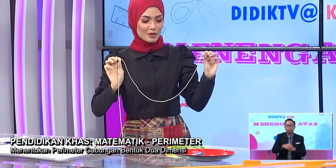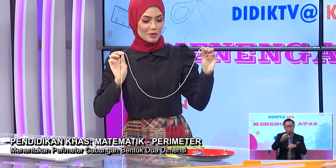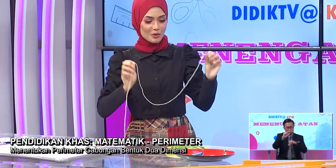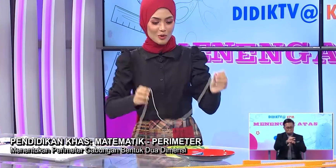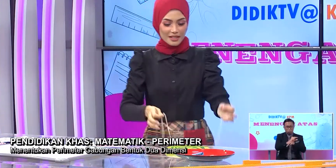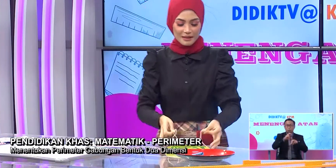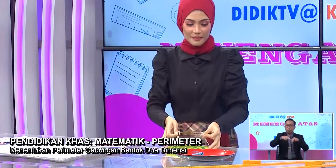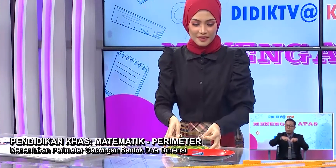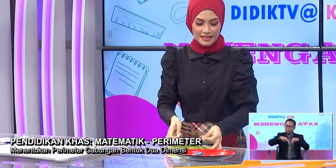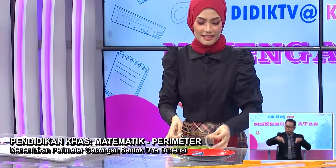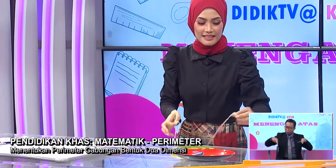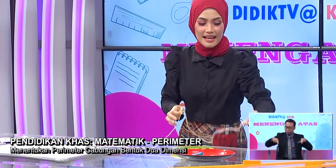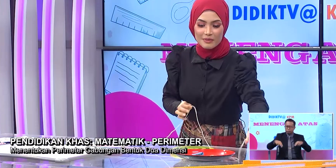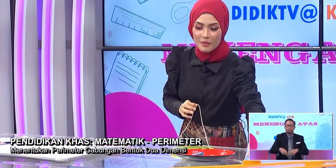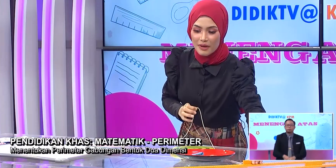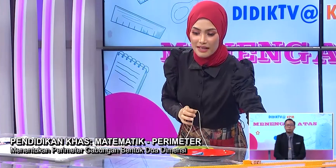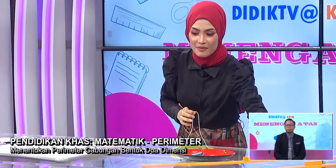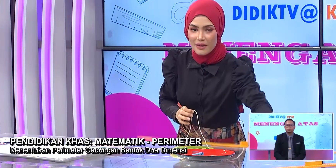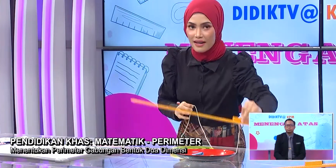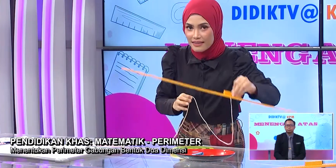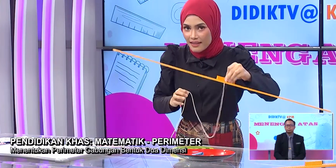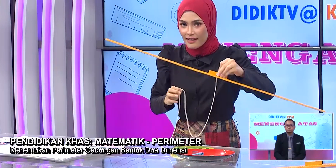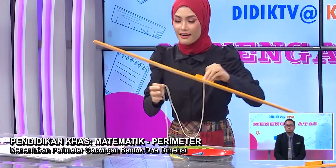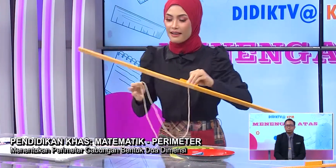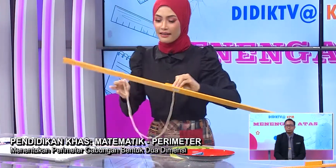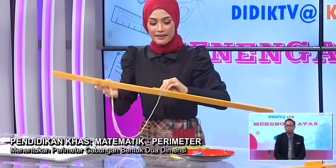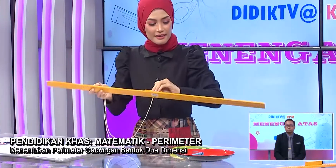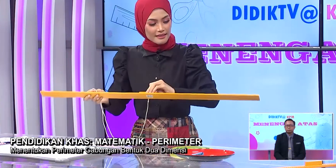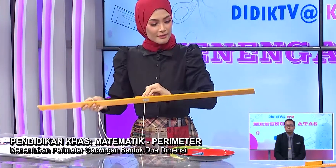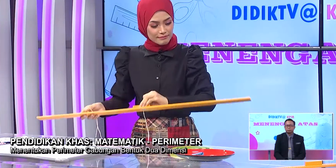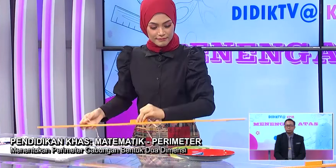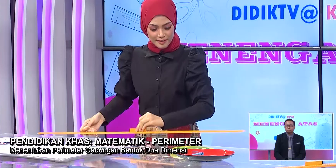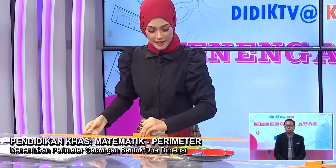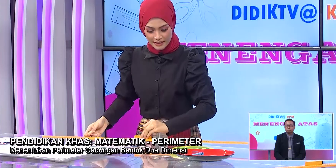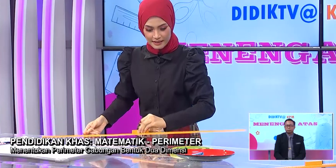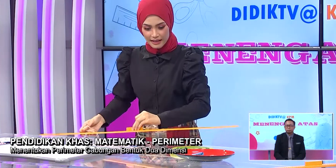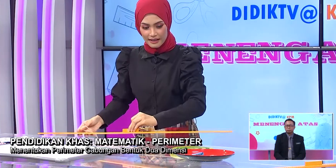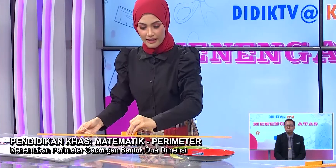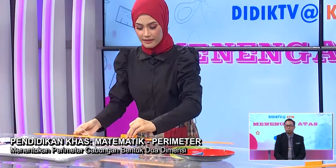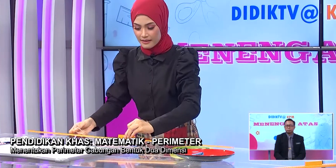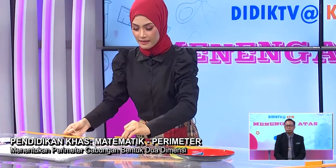Baru oke Ada pembaris panjang Letakkan